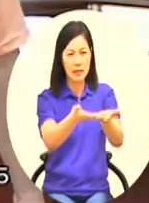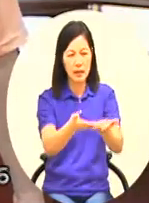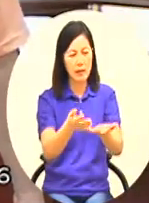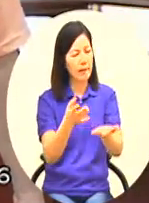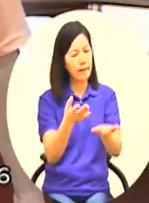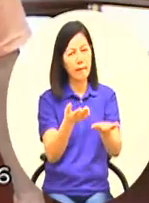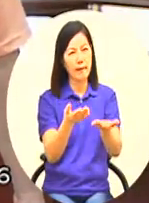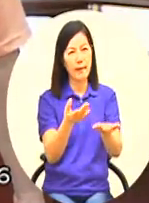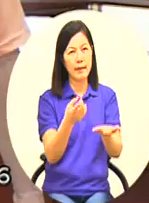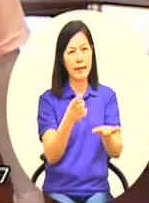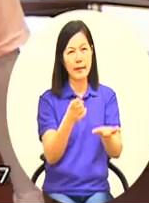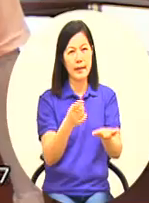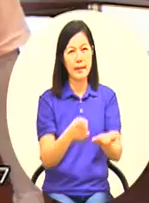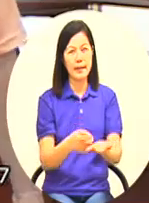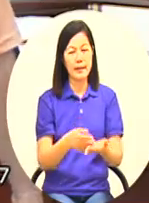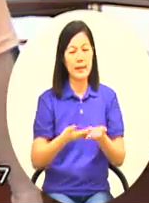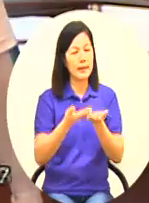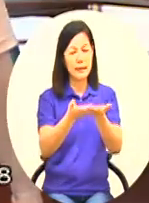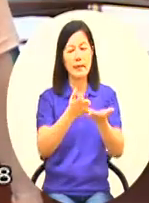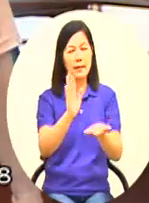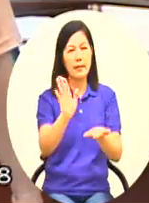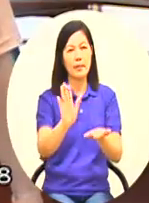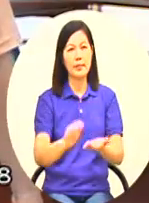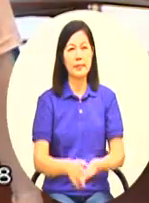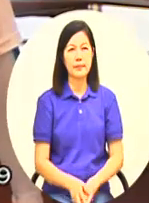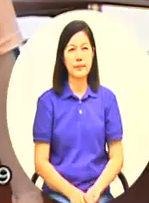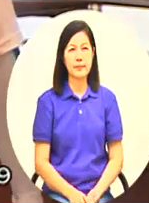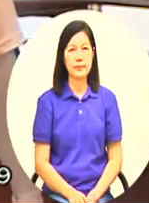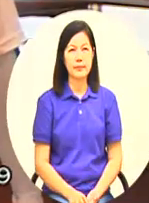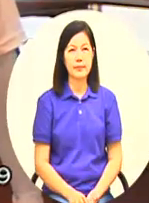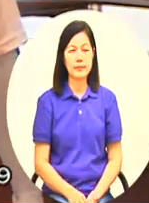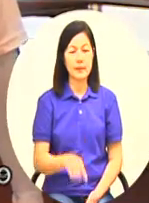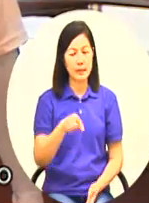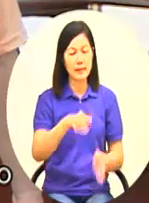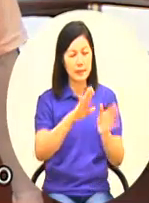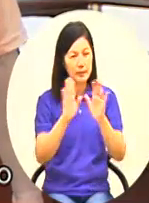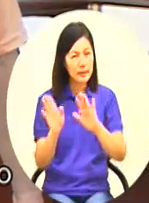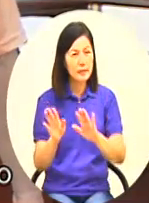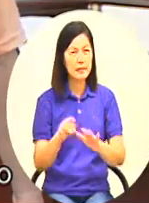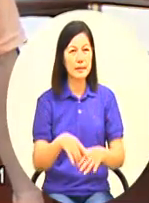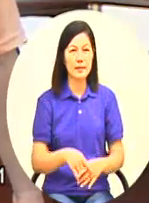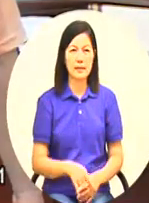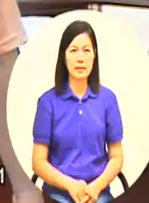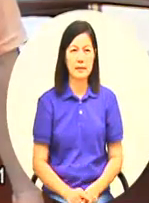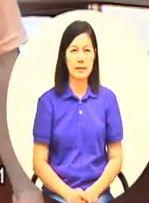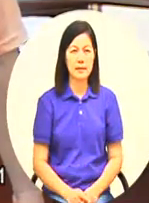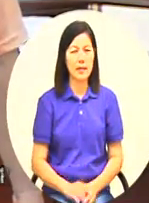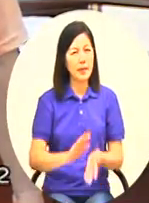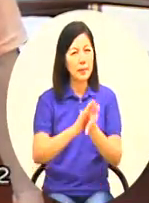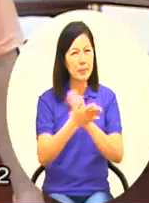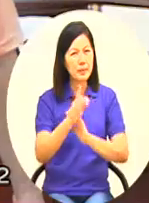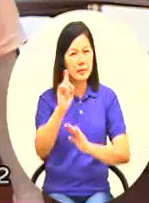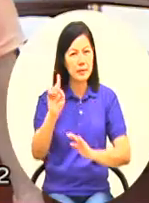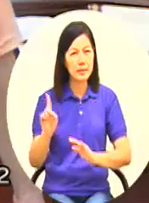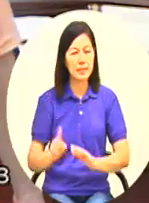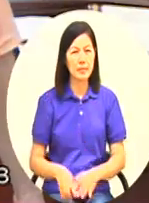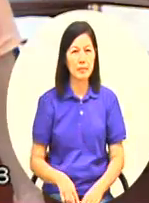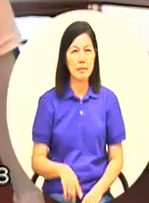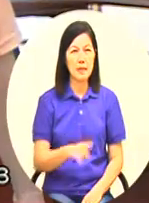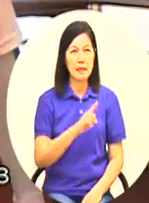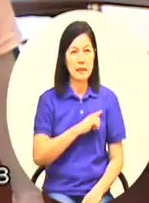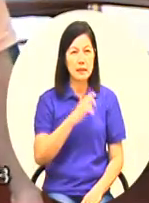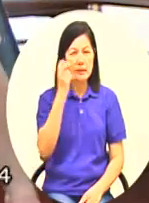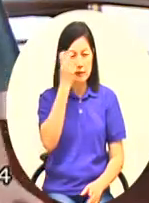那么无提供出来，吼，还是这个经济啊，对不对？吼。伊变作个，咱这个自治条例就是好意